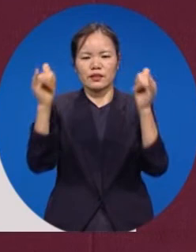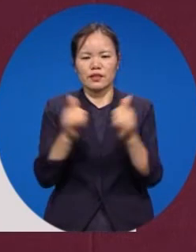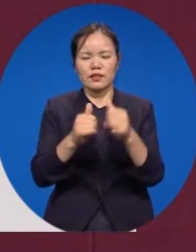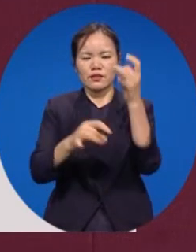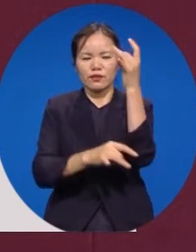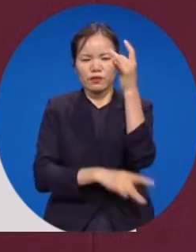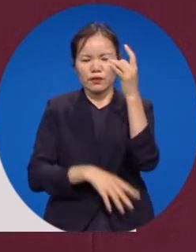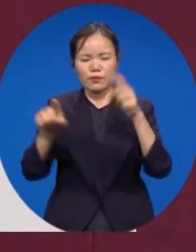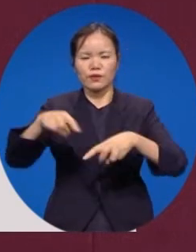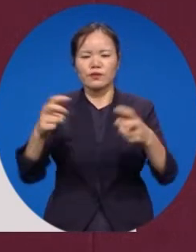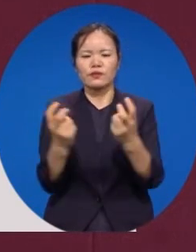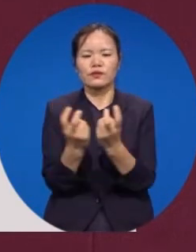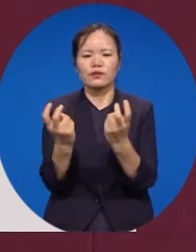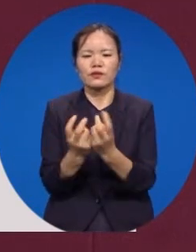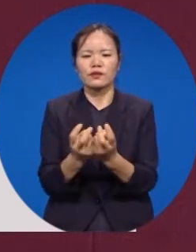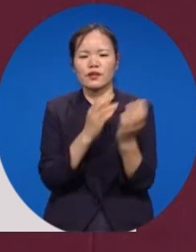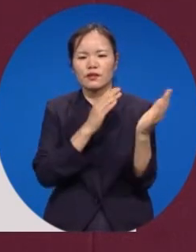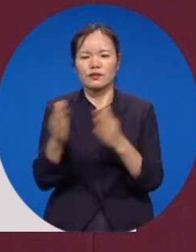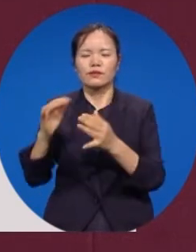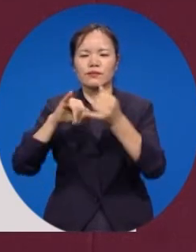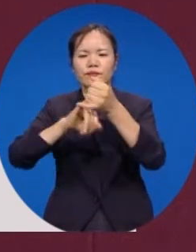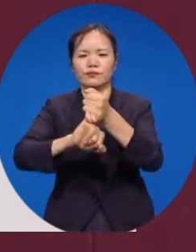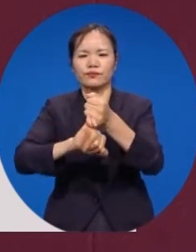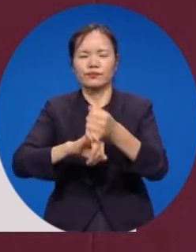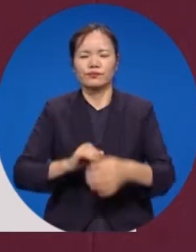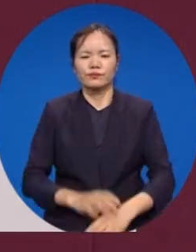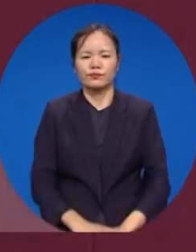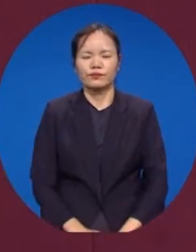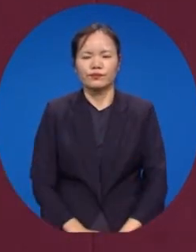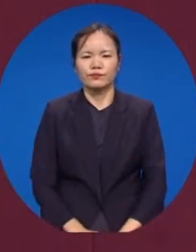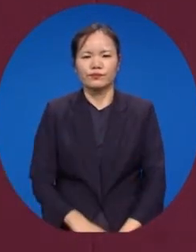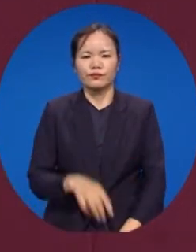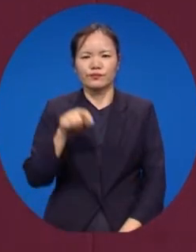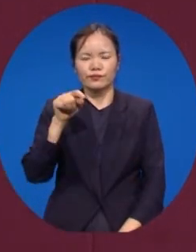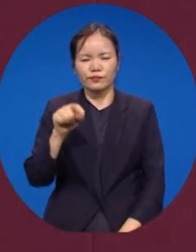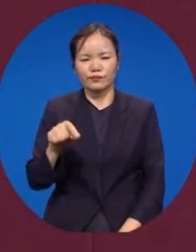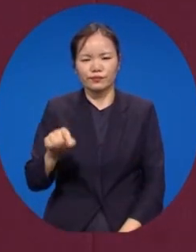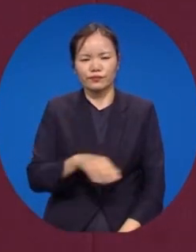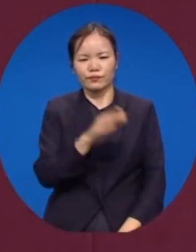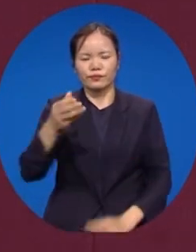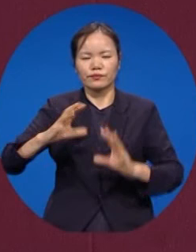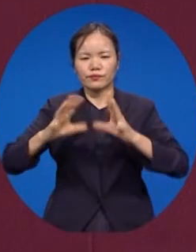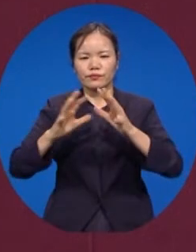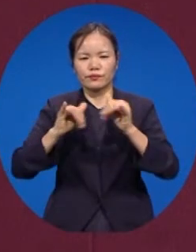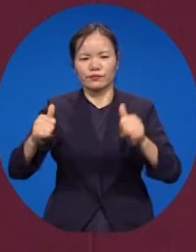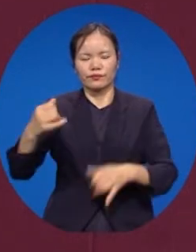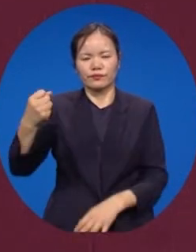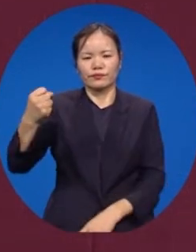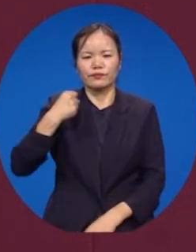기본장치를 마련하겠습니다. 이것이 우리 국민의 힘이